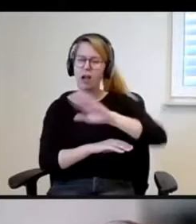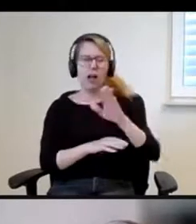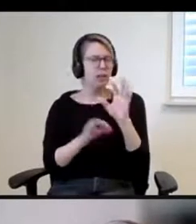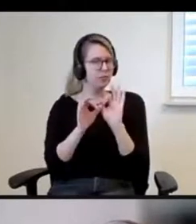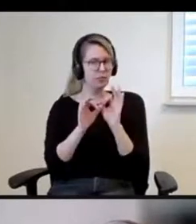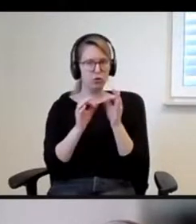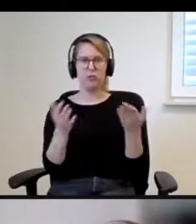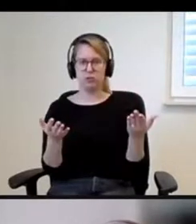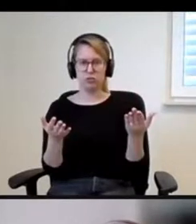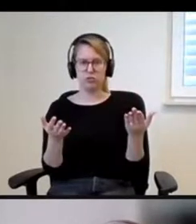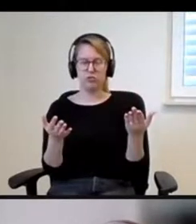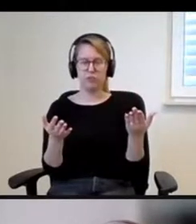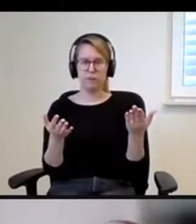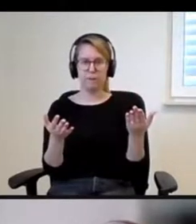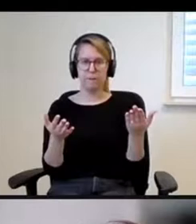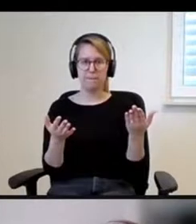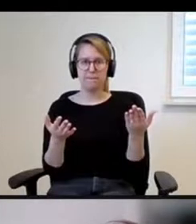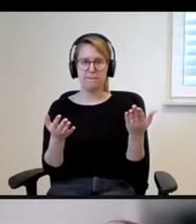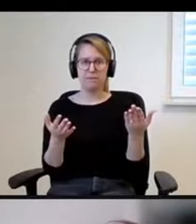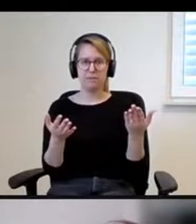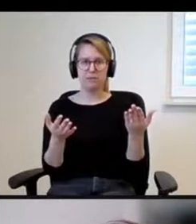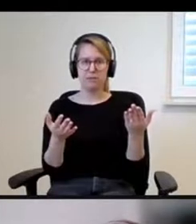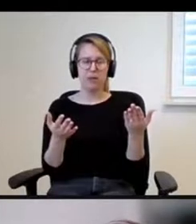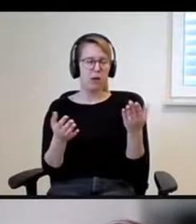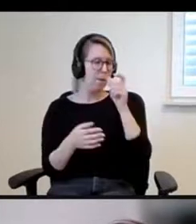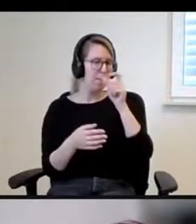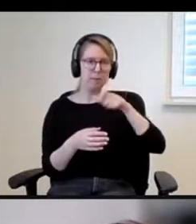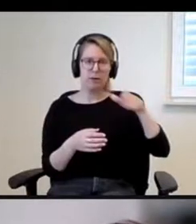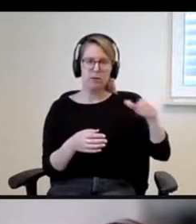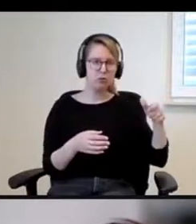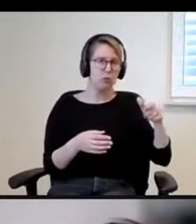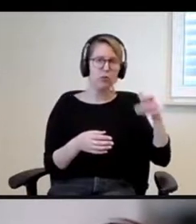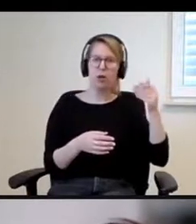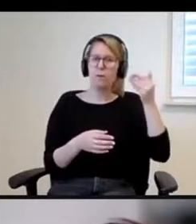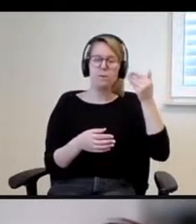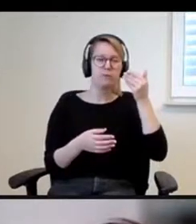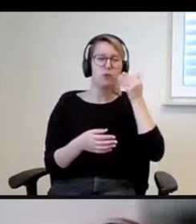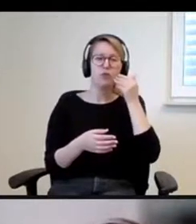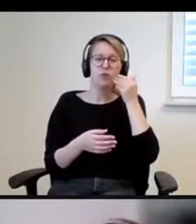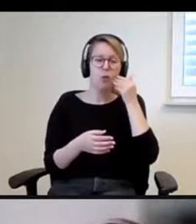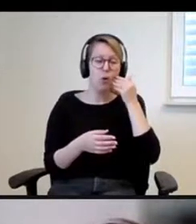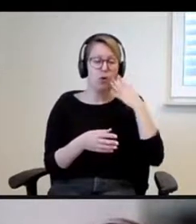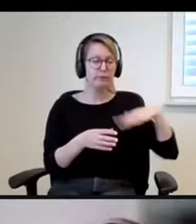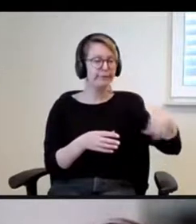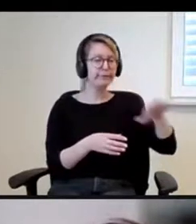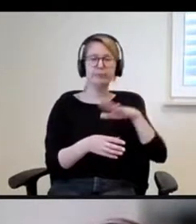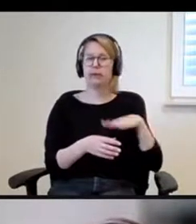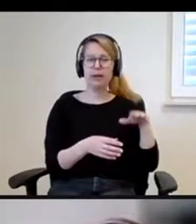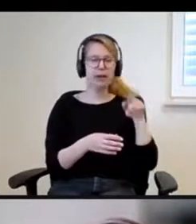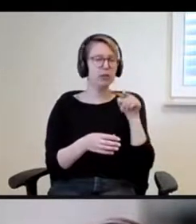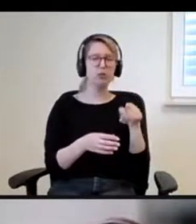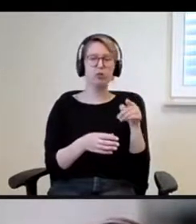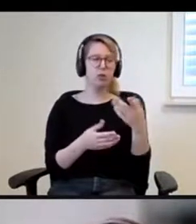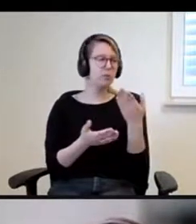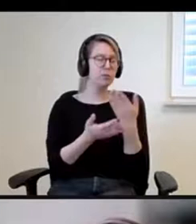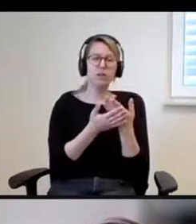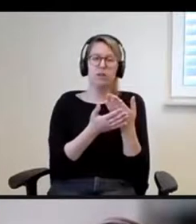dans un quartier où il y a des choses peut-être qui la dérangent, où elle veut s'impliquer, elle veut donner son